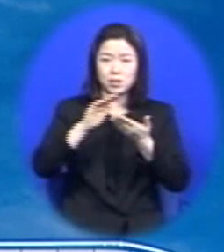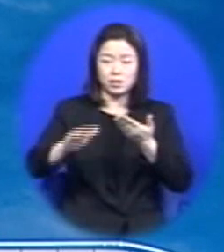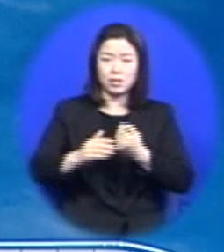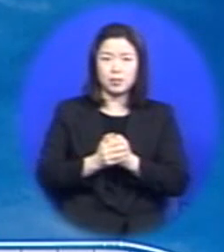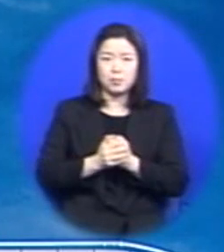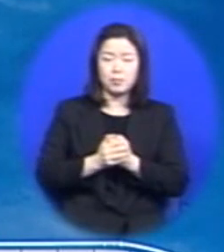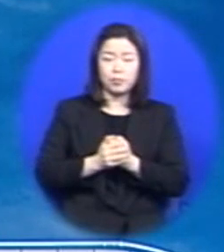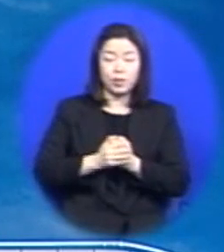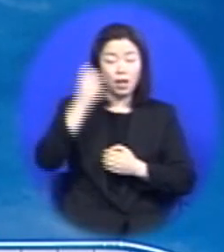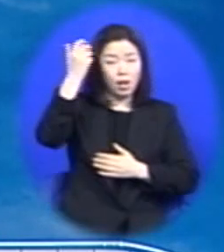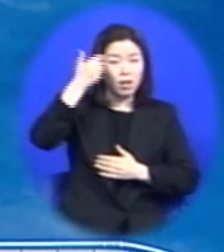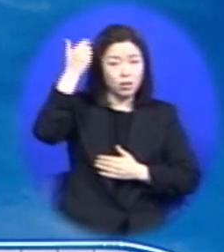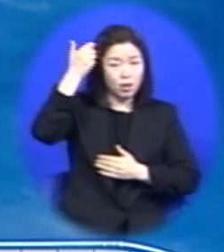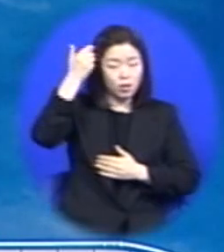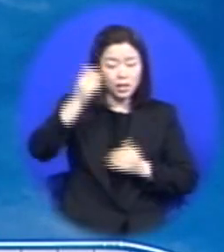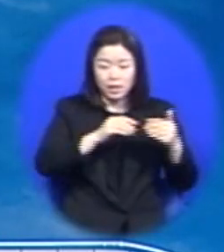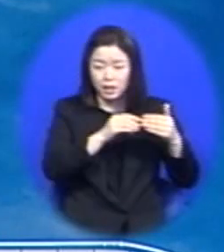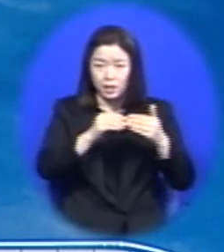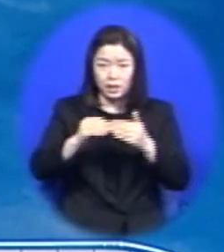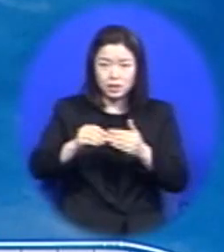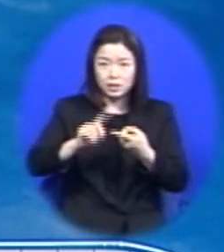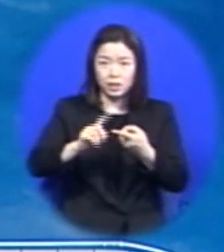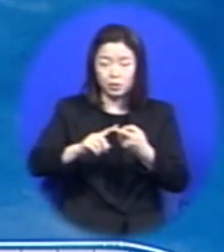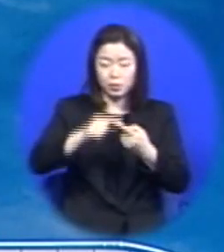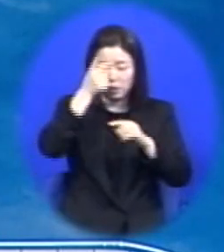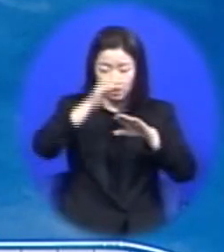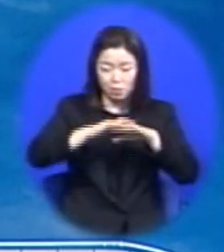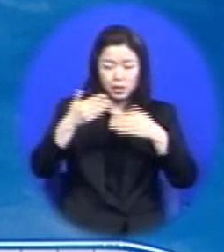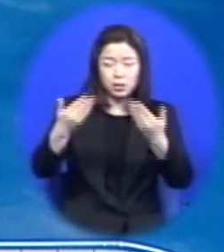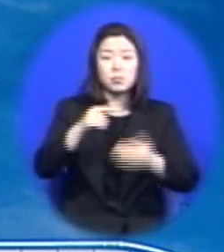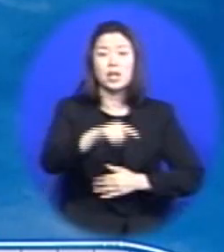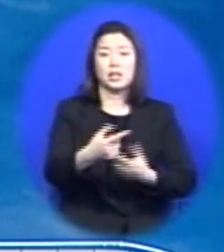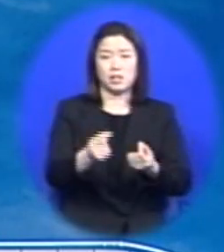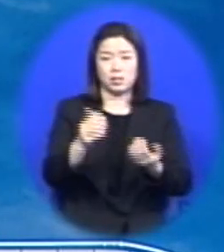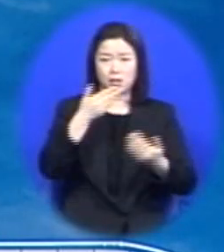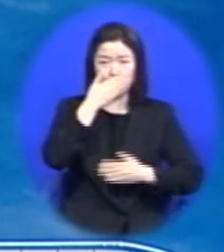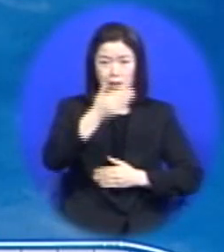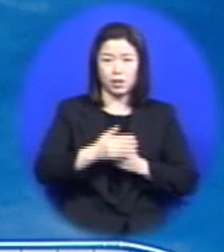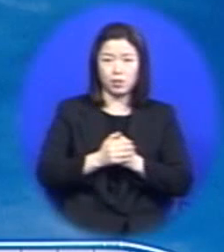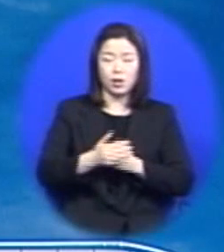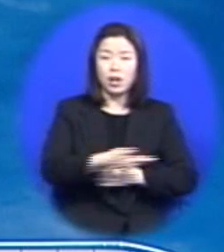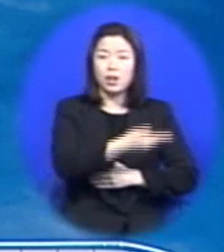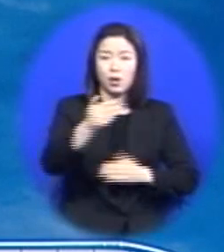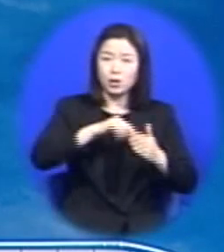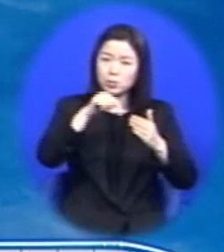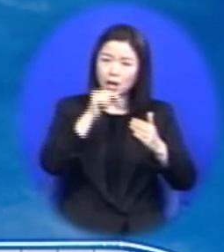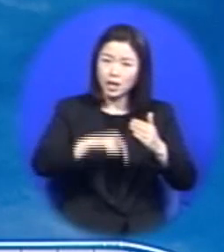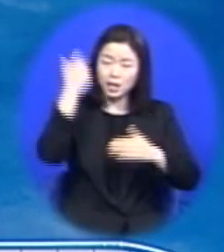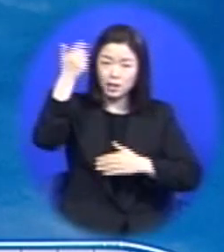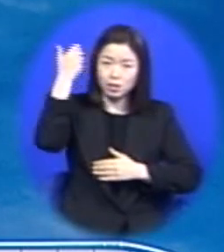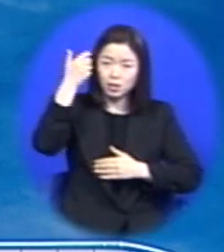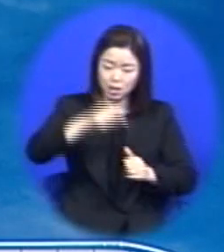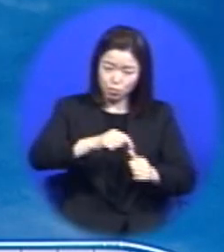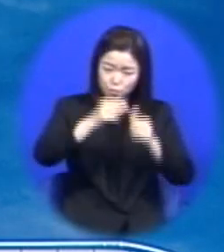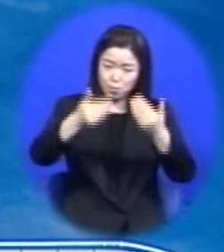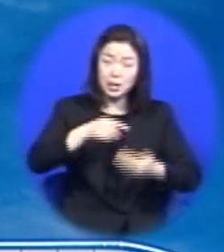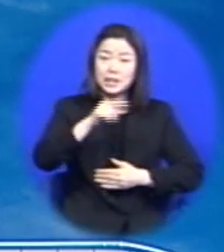영이 이끄는 대로 예배를 드리면 이렇게 돼요. 여러분 안에 있는 영이, 구원받은 그 영혼이